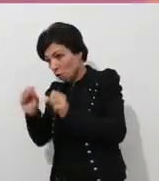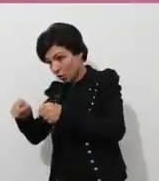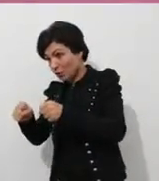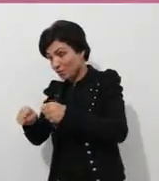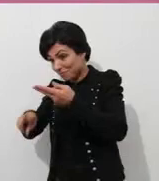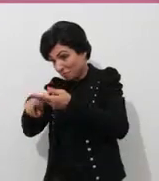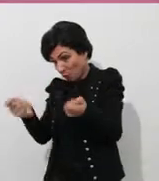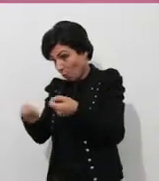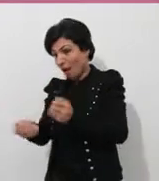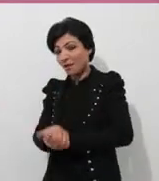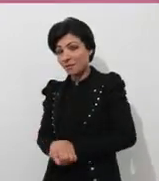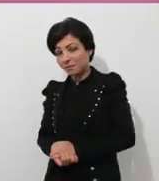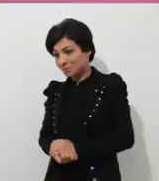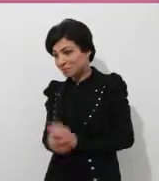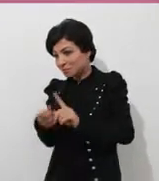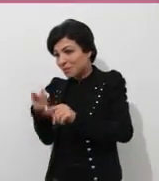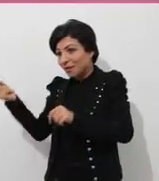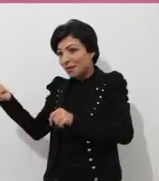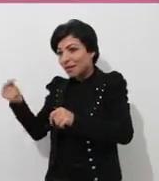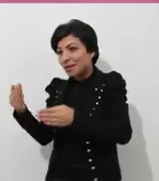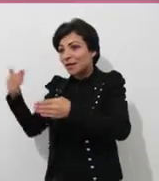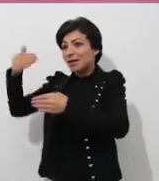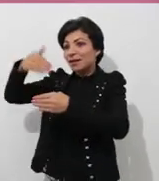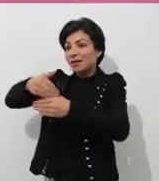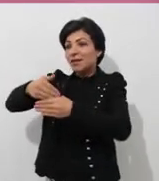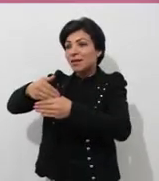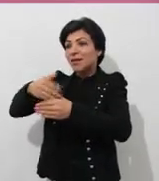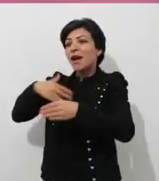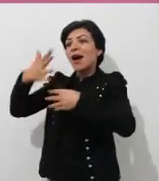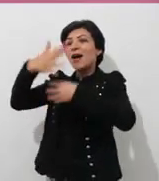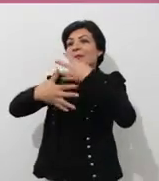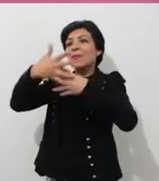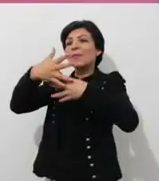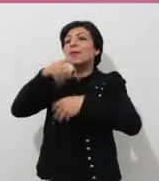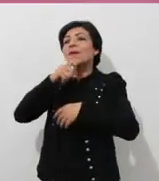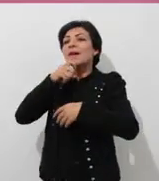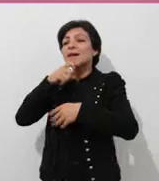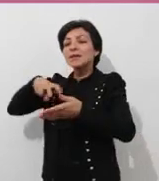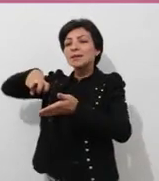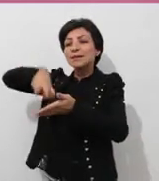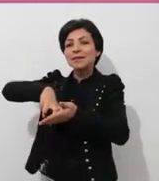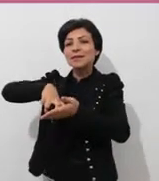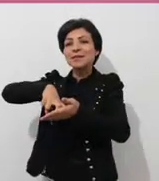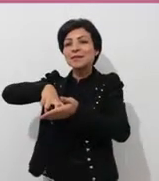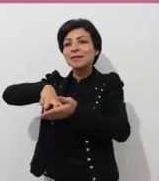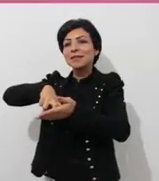الحديد، عملوا هاك حل لي الباب. وقتها أنا بيني وبينك يعني صابني شعور.